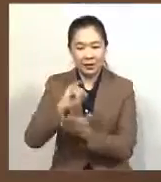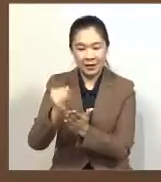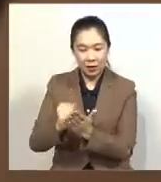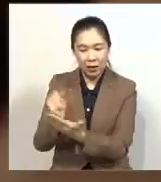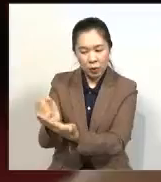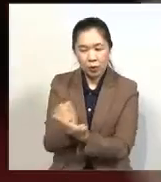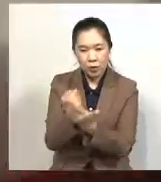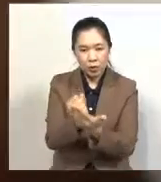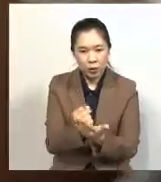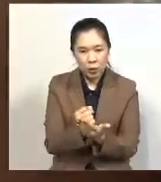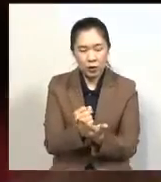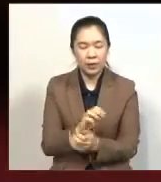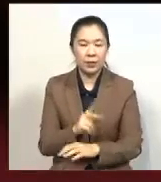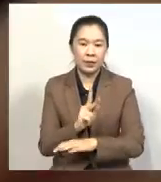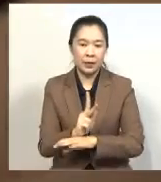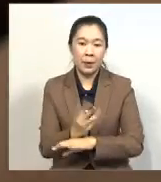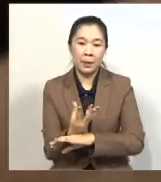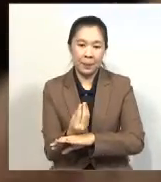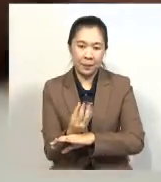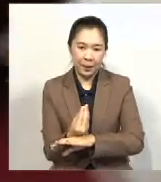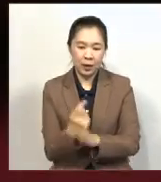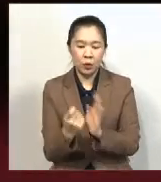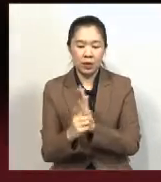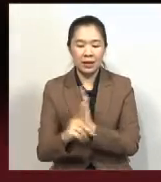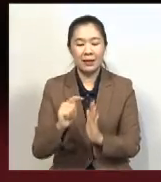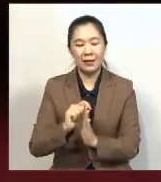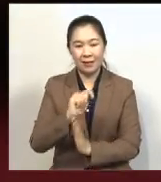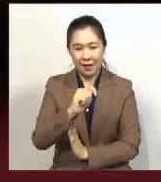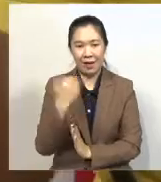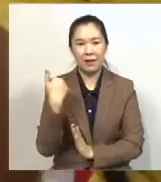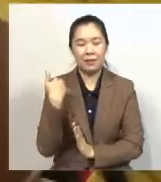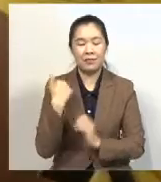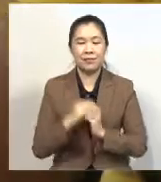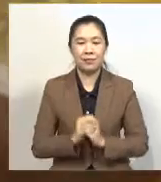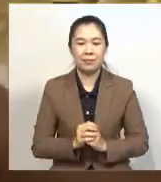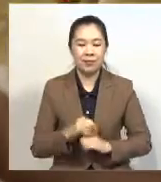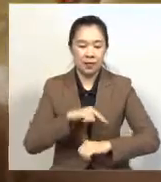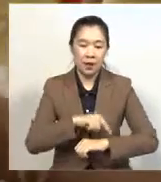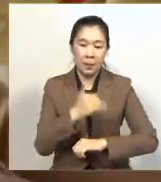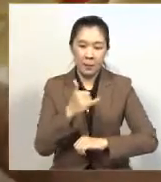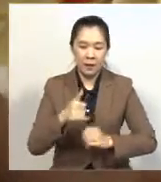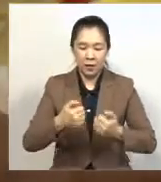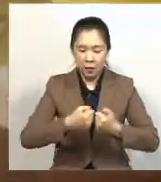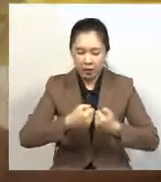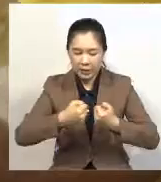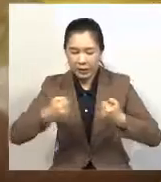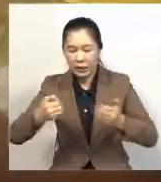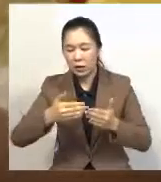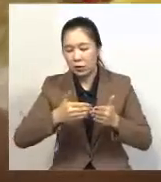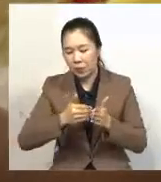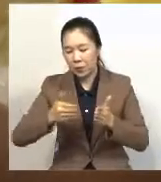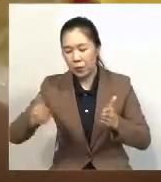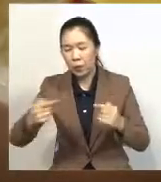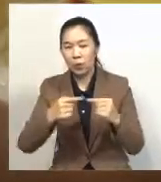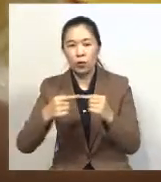ช่วยเราเนี่ยกำแพงเพชรอุตรดิตถ์หรือว่าทางจังหวัดตากเนี่ยเราก็อาจจะขยายการเปิดครัวพระราชทานเนี่ยต่อออกไป